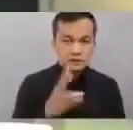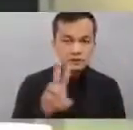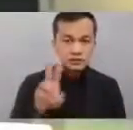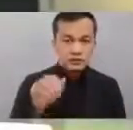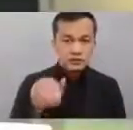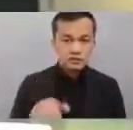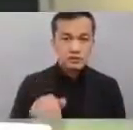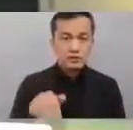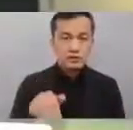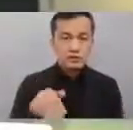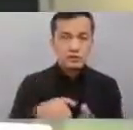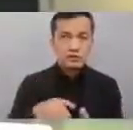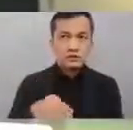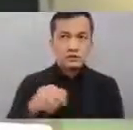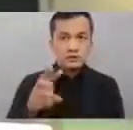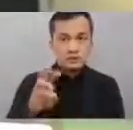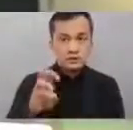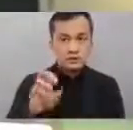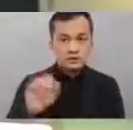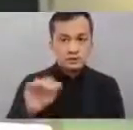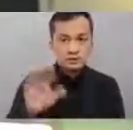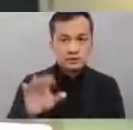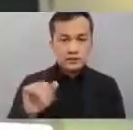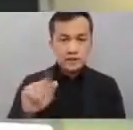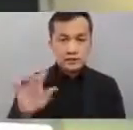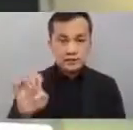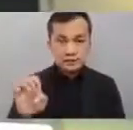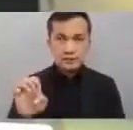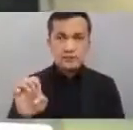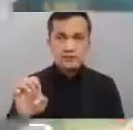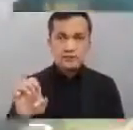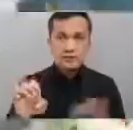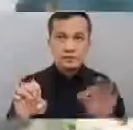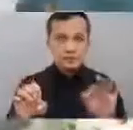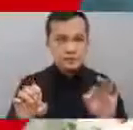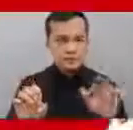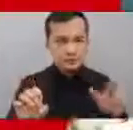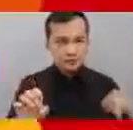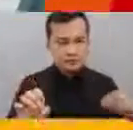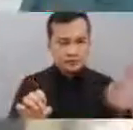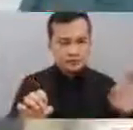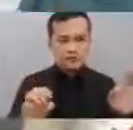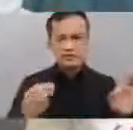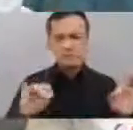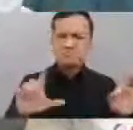pumila. Si Bernard Haudian sa detalye. Rise and shine, Bernard.